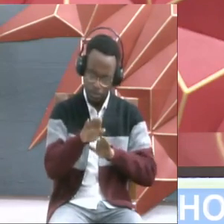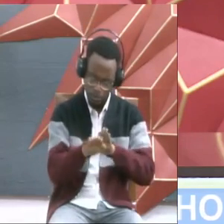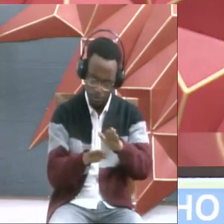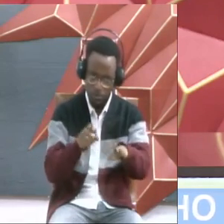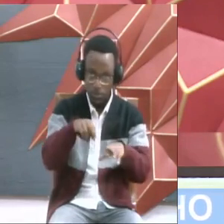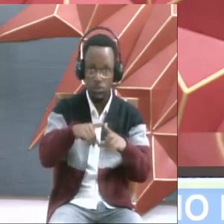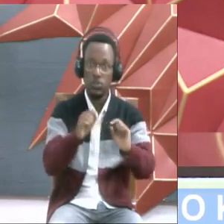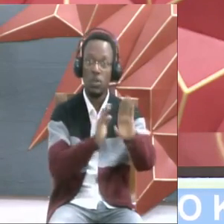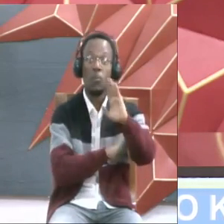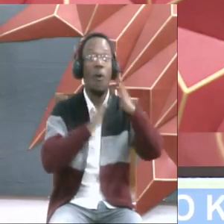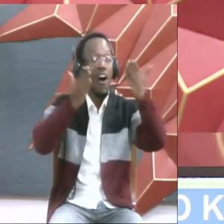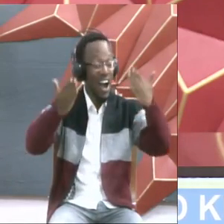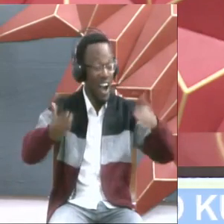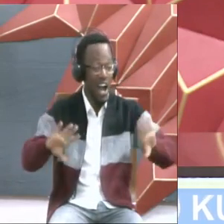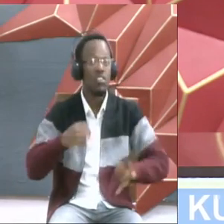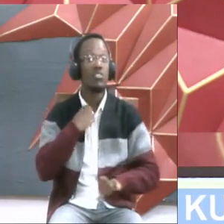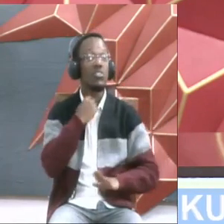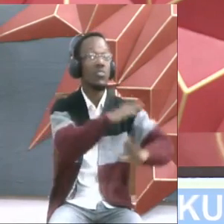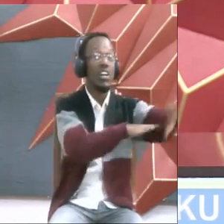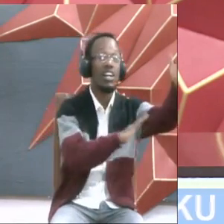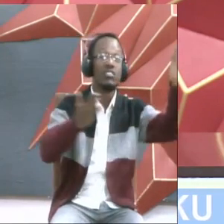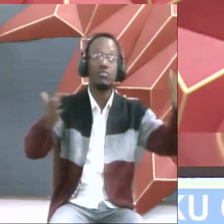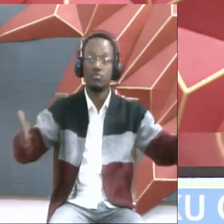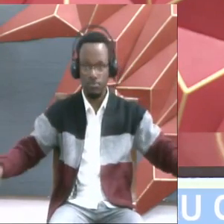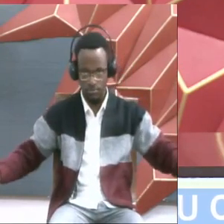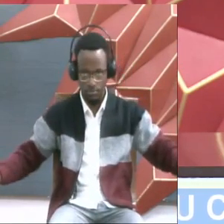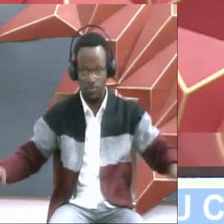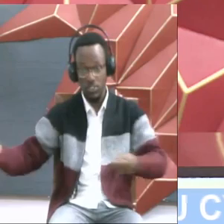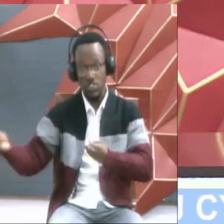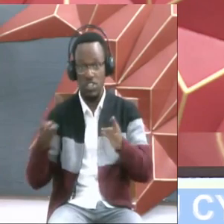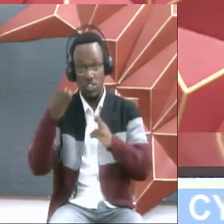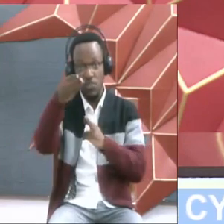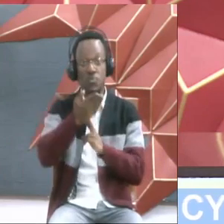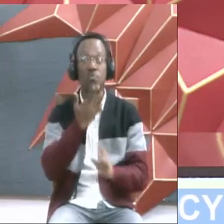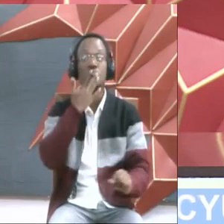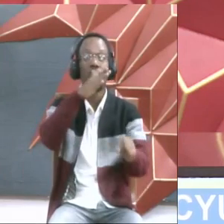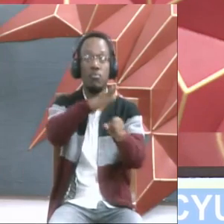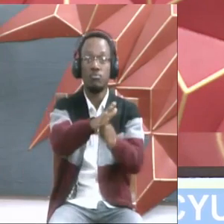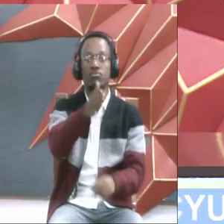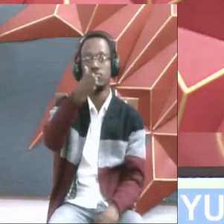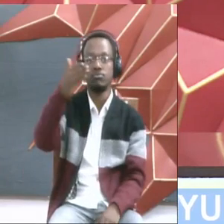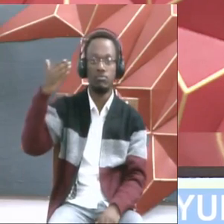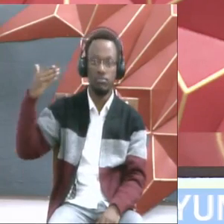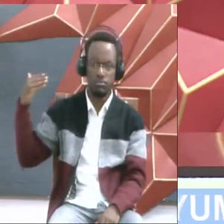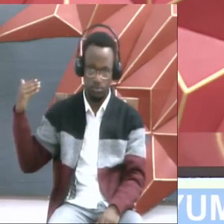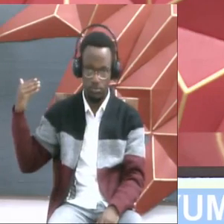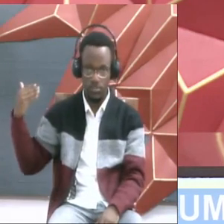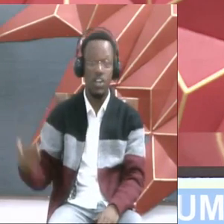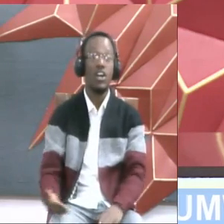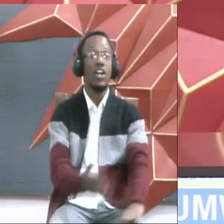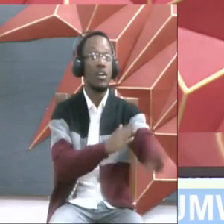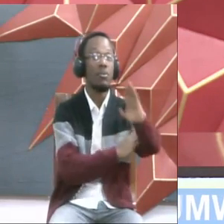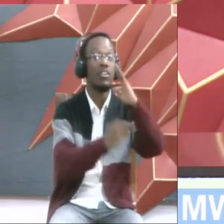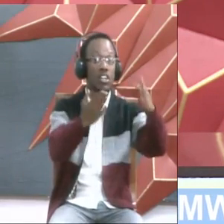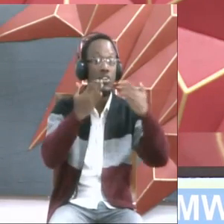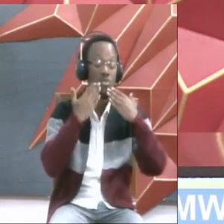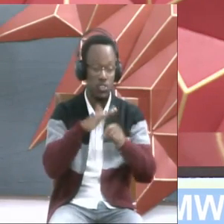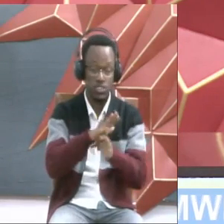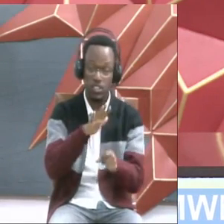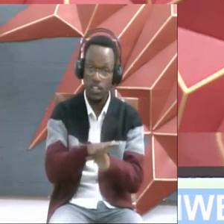gukora iby'Imana ishaka tuze duhabwe ibyasezeranye Imana yacu yarakoze kandi